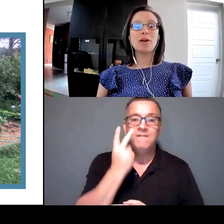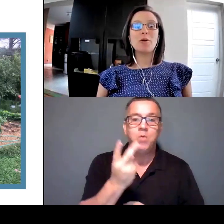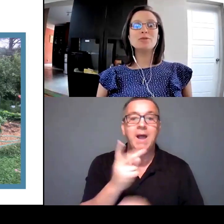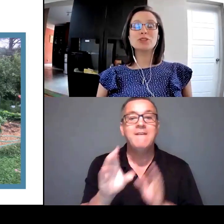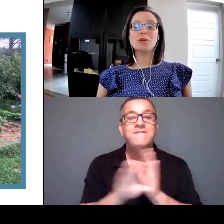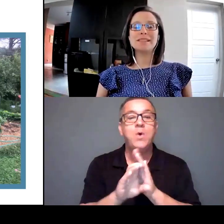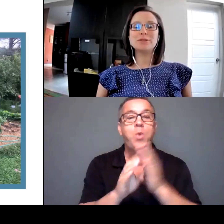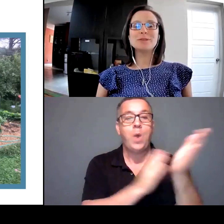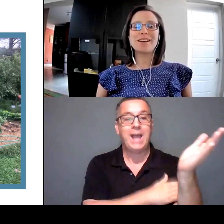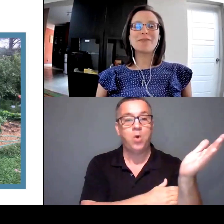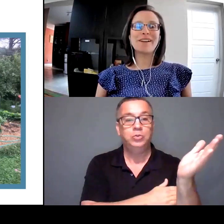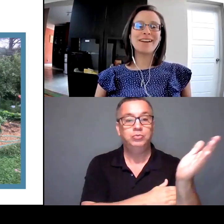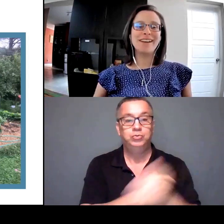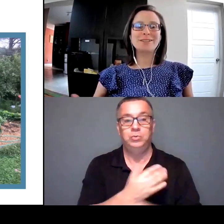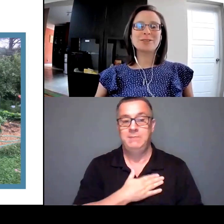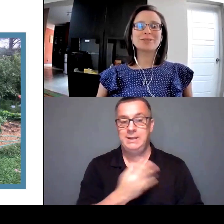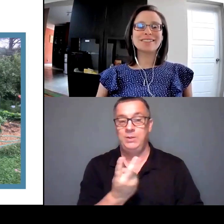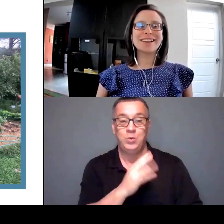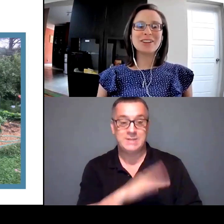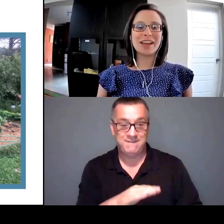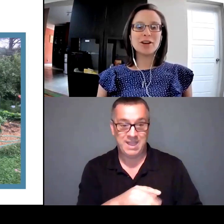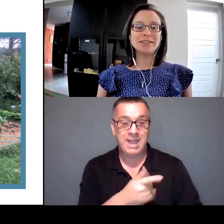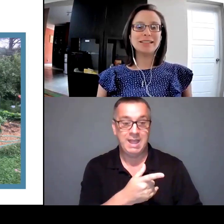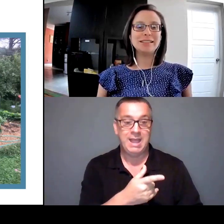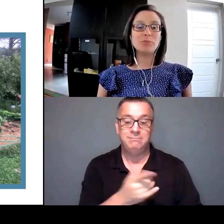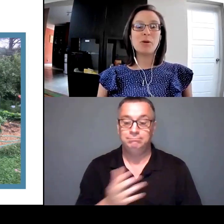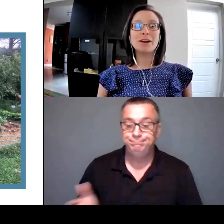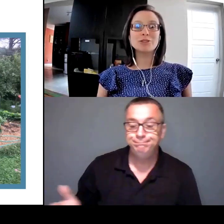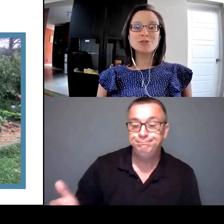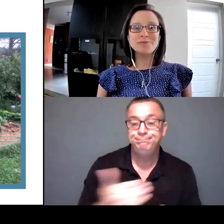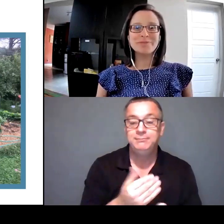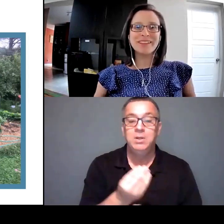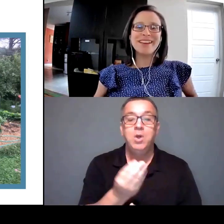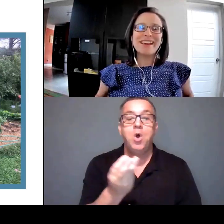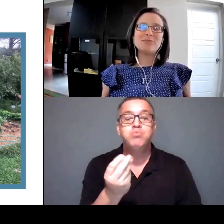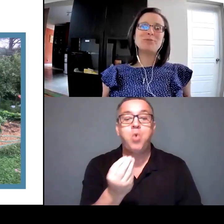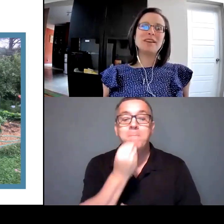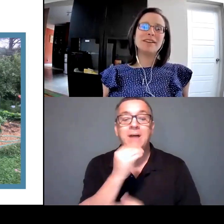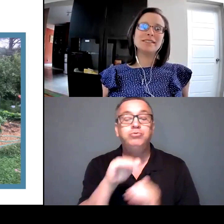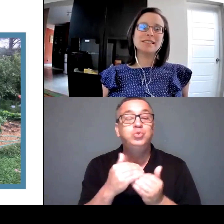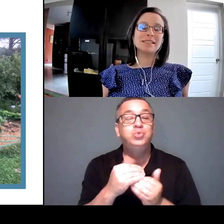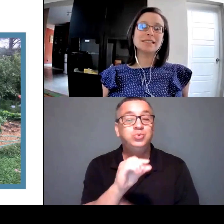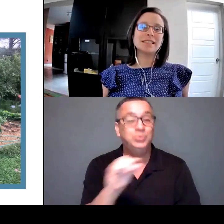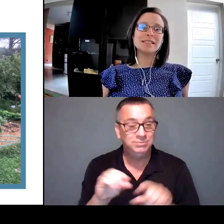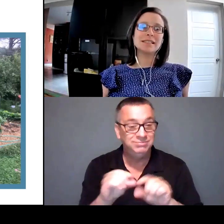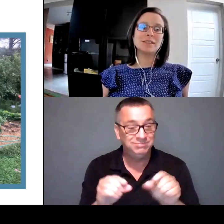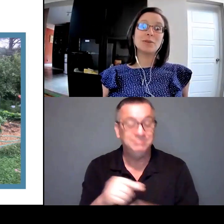photo à gauche de mes 2 enfants qui sont en train de récolter des pois mange-tout. Et puis, c'est